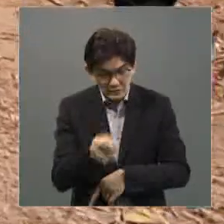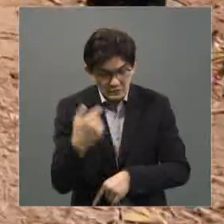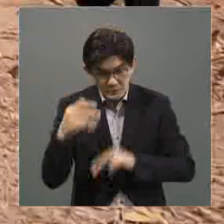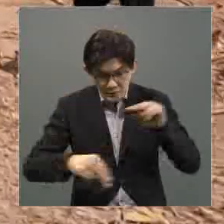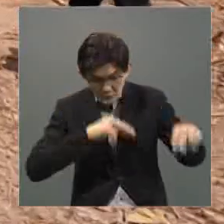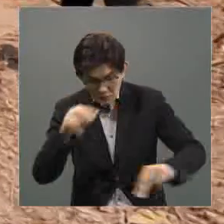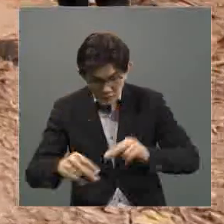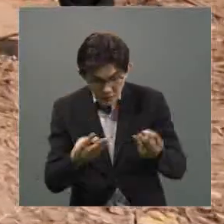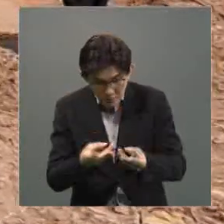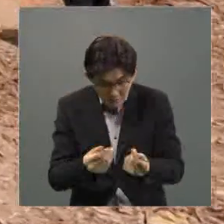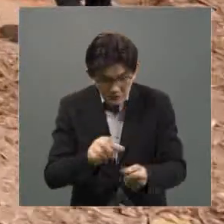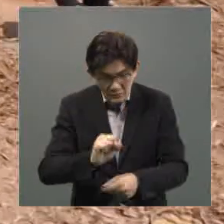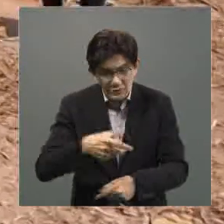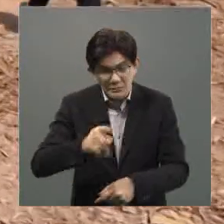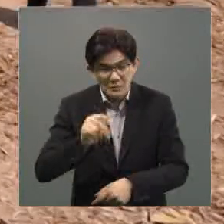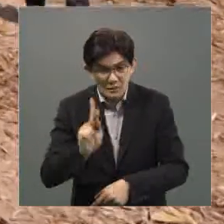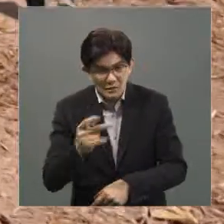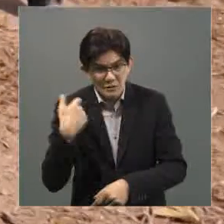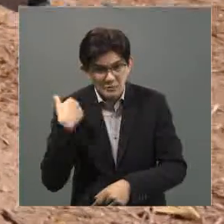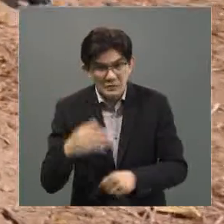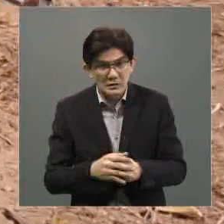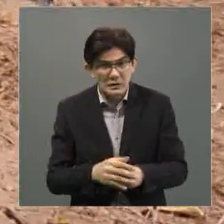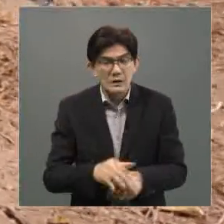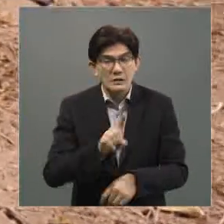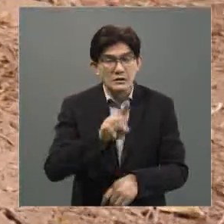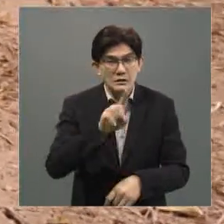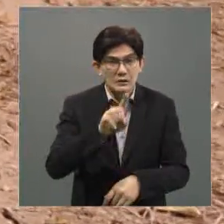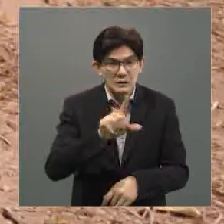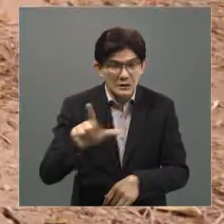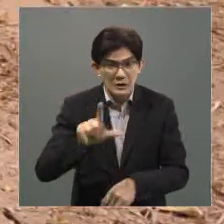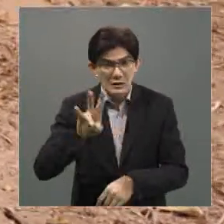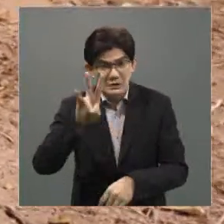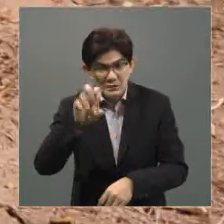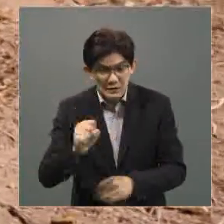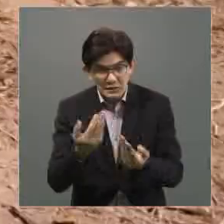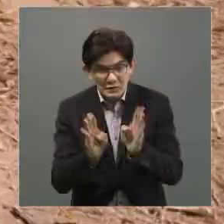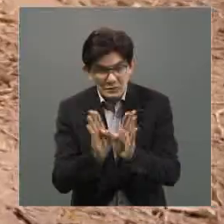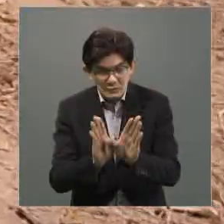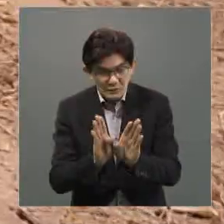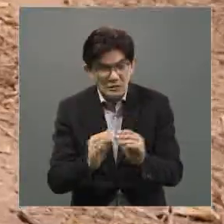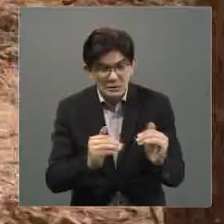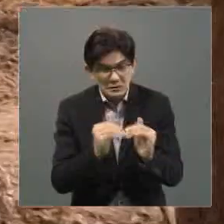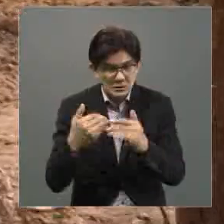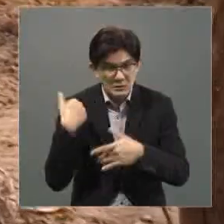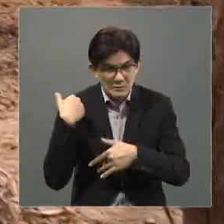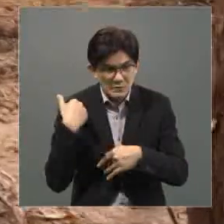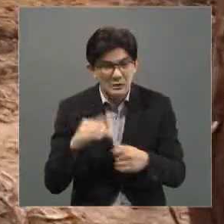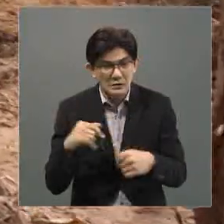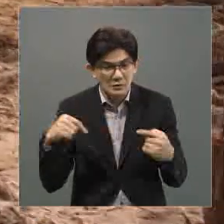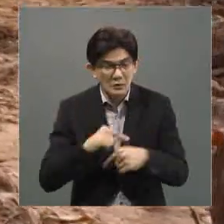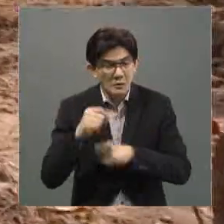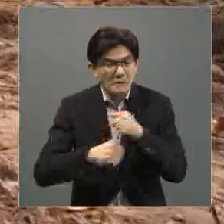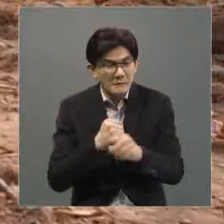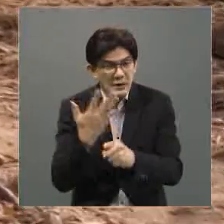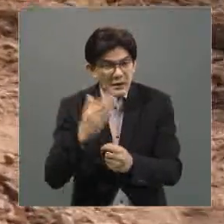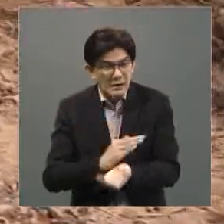ตรวจสอบที่ดินสปกเนี่ยที่มี 1,700,000 ครอบครัวถือสิทธิ์อยู่แล้วกำลังจะเปลี่ยนเป็นโฉนดหลังจากครอบครองเกิน5